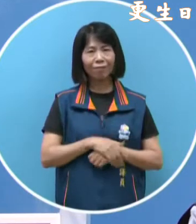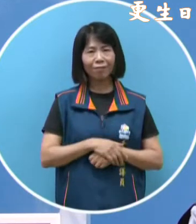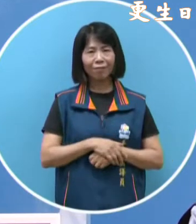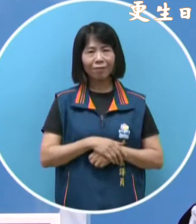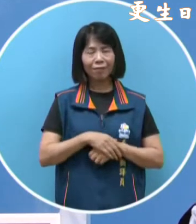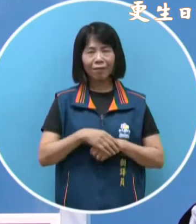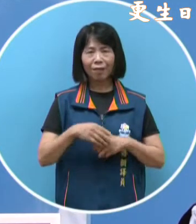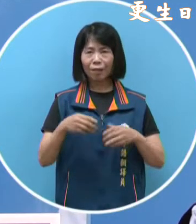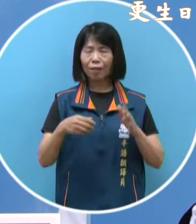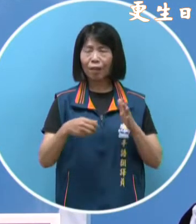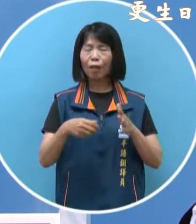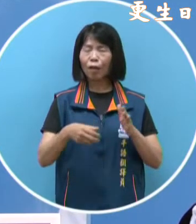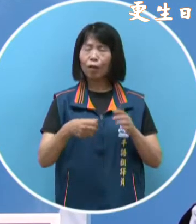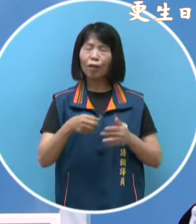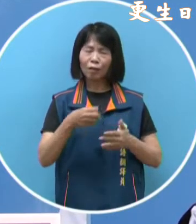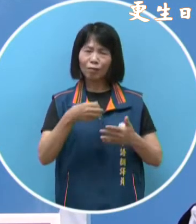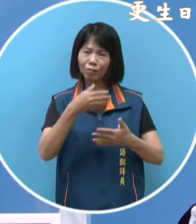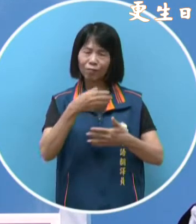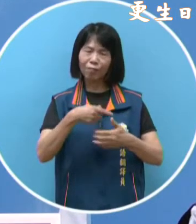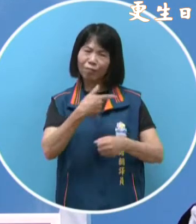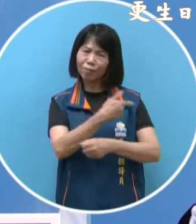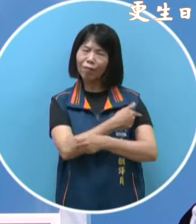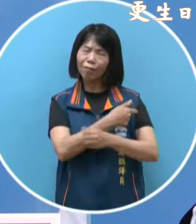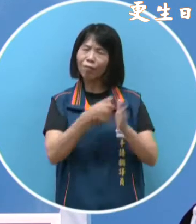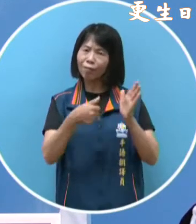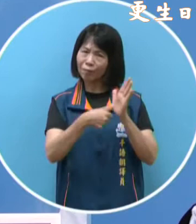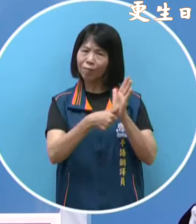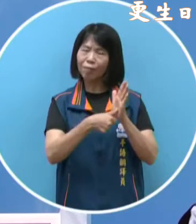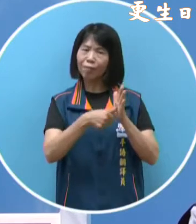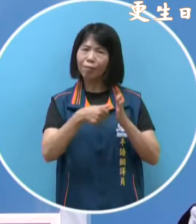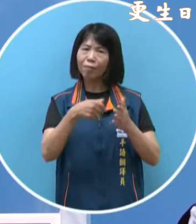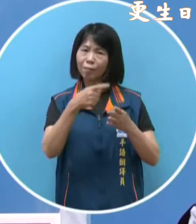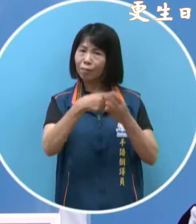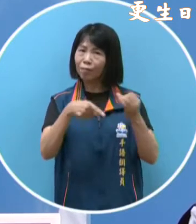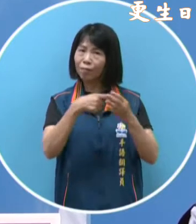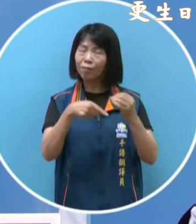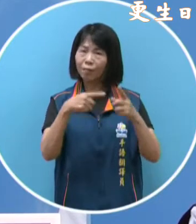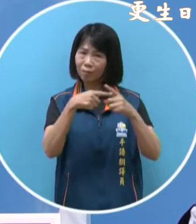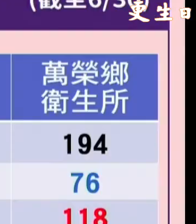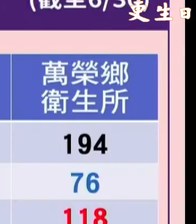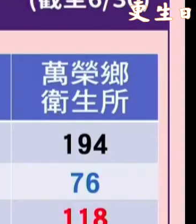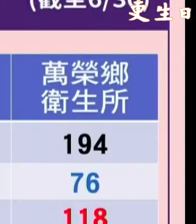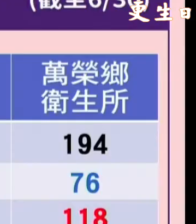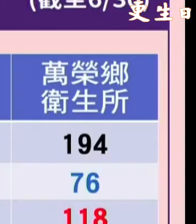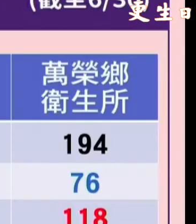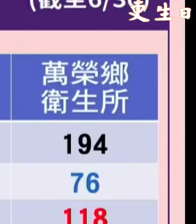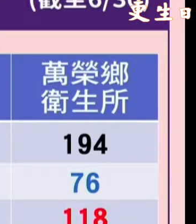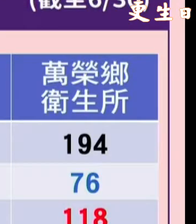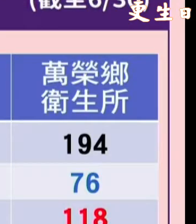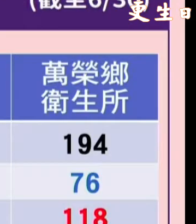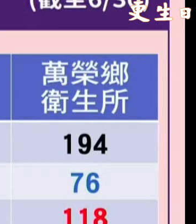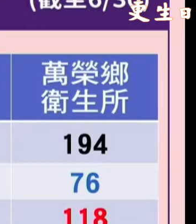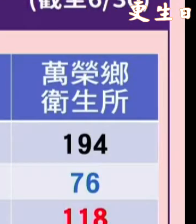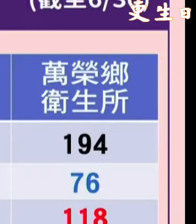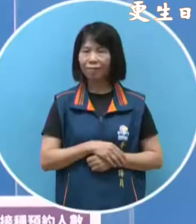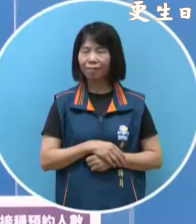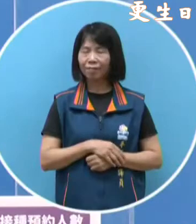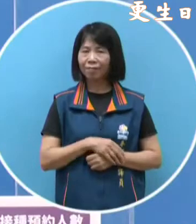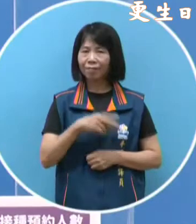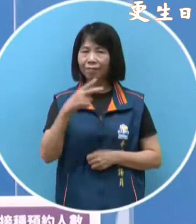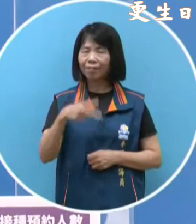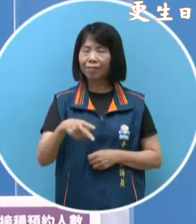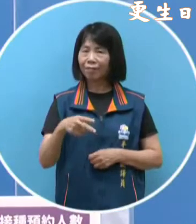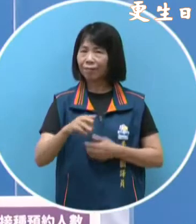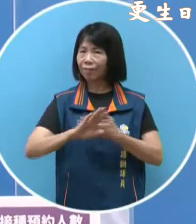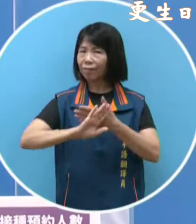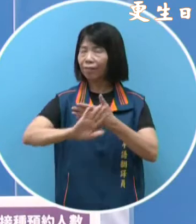多的名额，好，欢迎你们哈，用打电话的方式好继续来预约。那另外呢，在各其